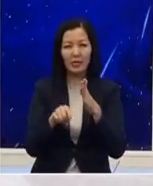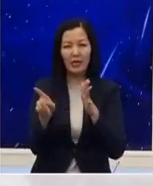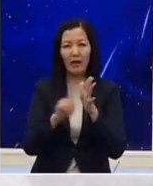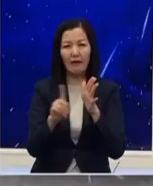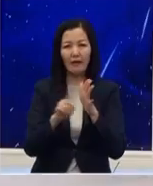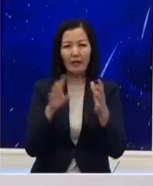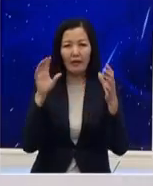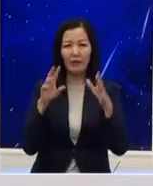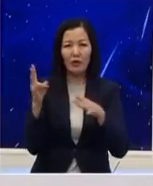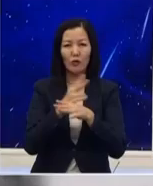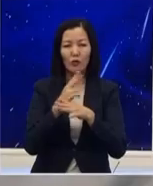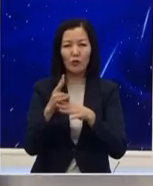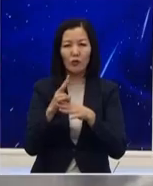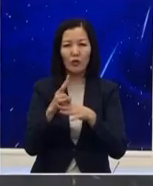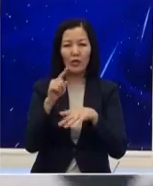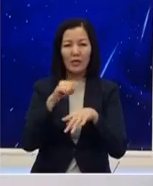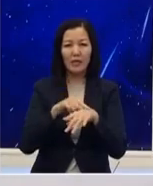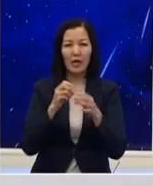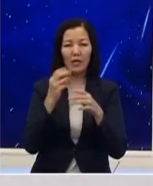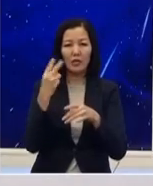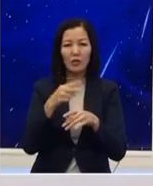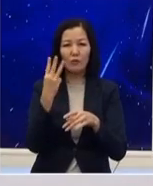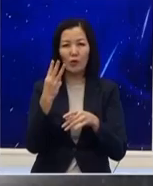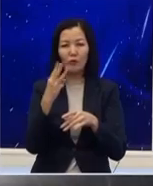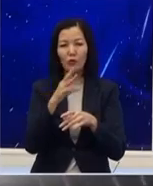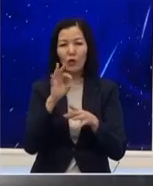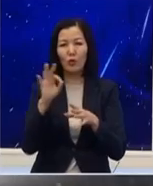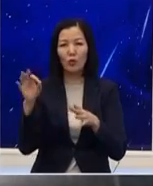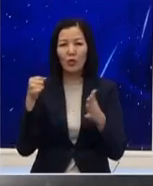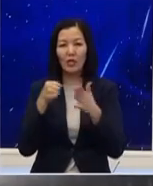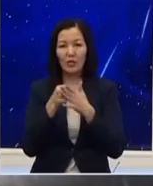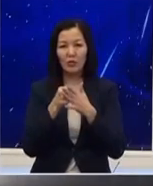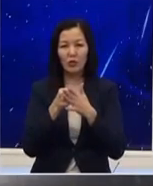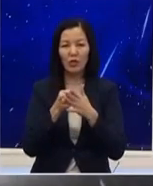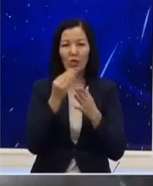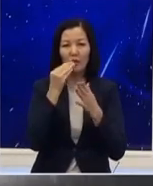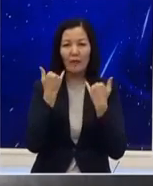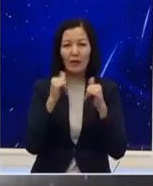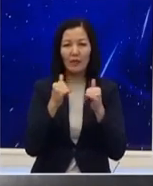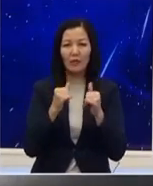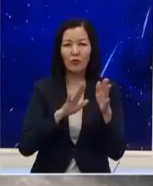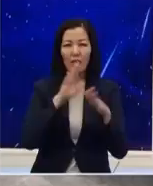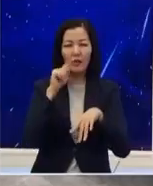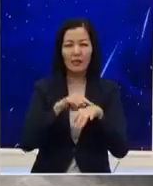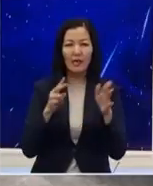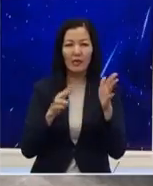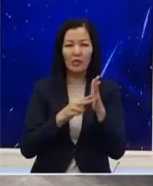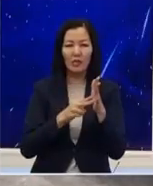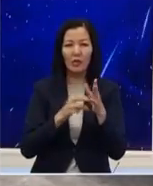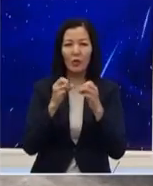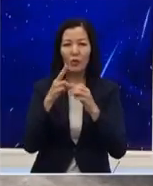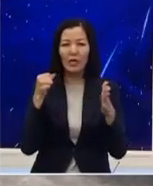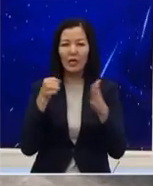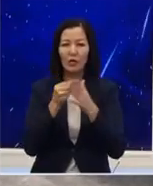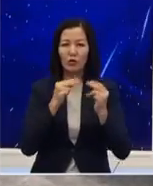қатынайтын автобустар түнгі сағат 23:00-ге дейін жүреді. Ал тамақтану орындары таңғы сағат 7-ден түнгі 12-ге дейін жұмыс